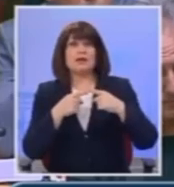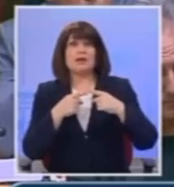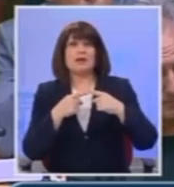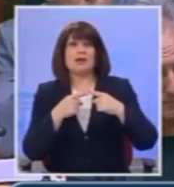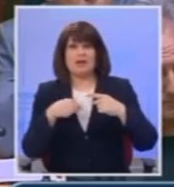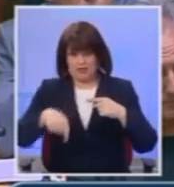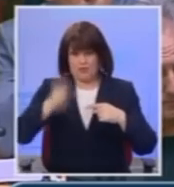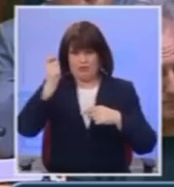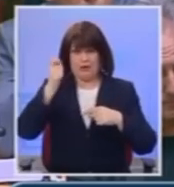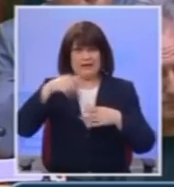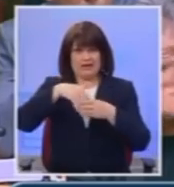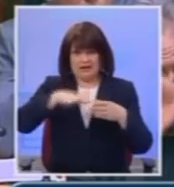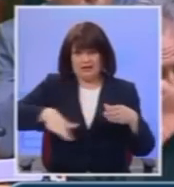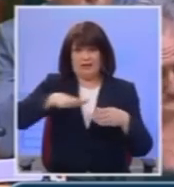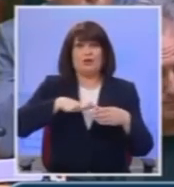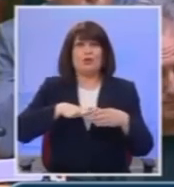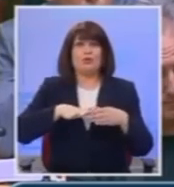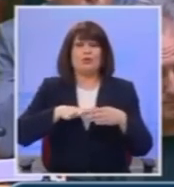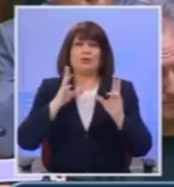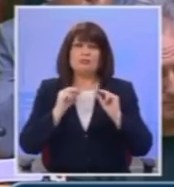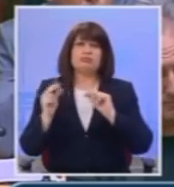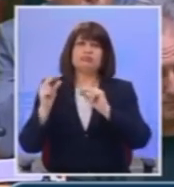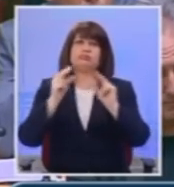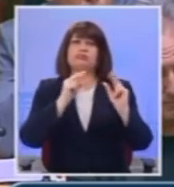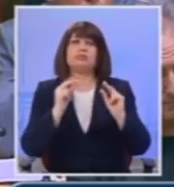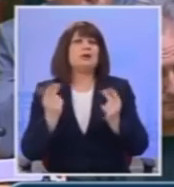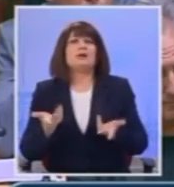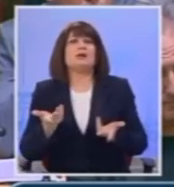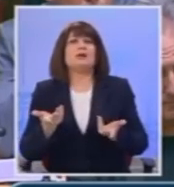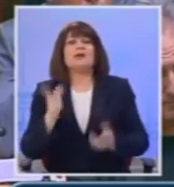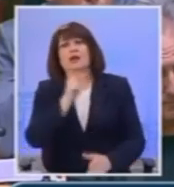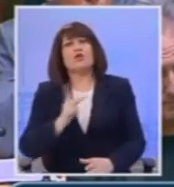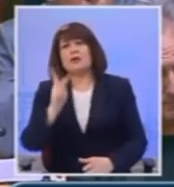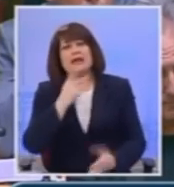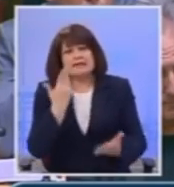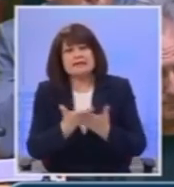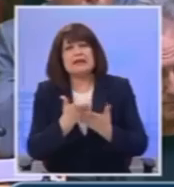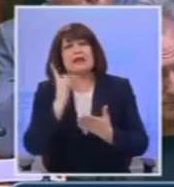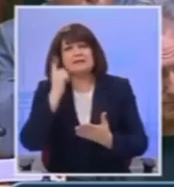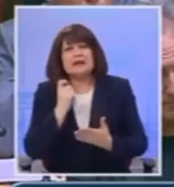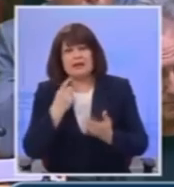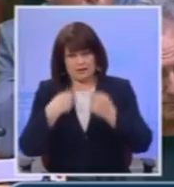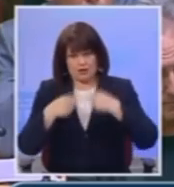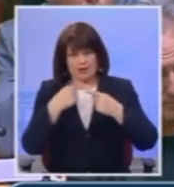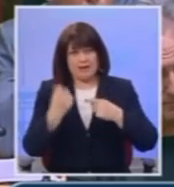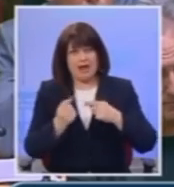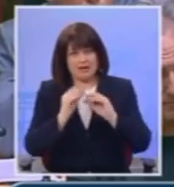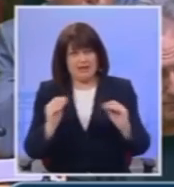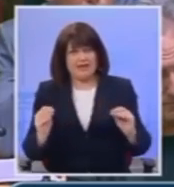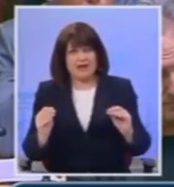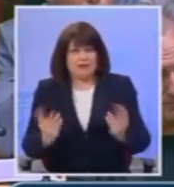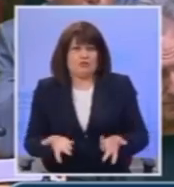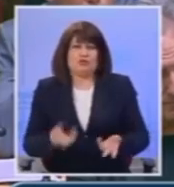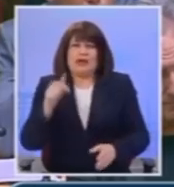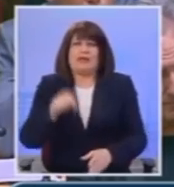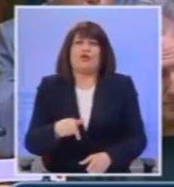εσωτερική πολιτική, για αυτά που έχει συζητήσει τόσο καιρό η κοινωνία? Υπάρχει άλοθη για αυτά που κάνετε στην παιδεία? Εδώ